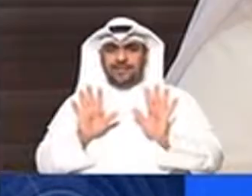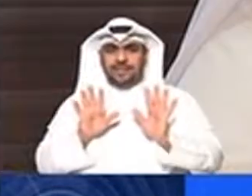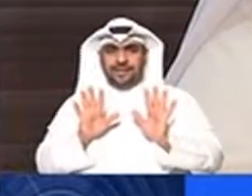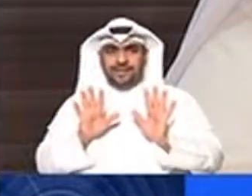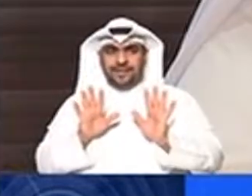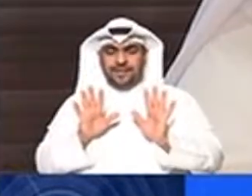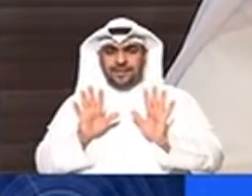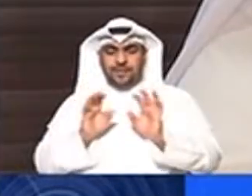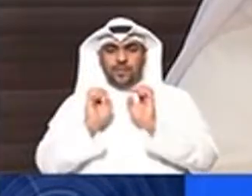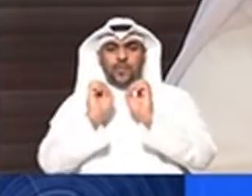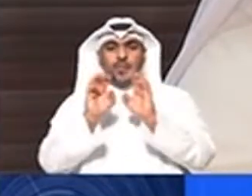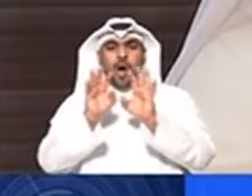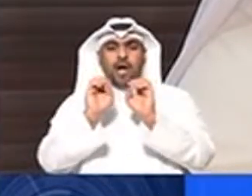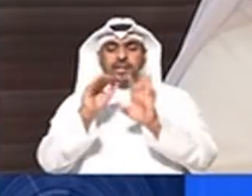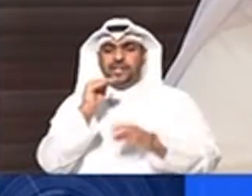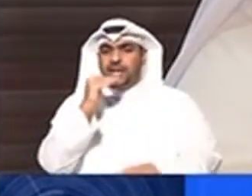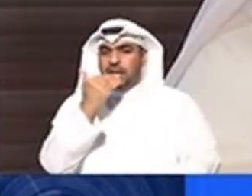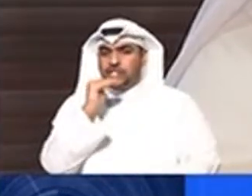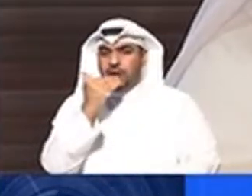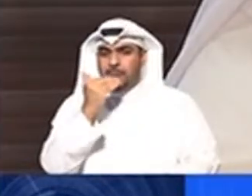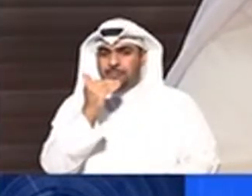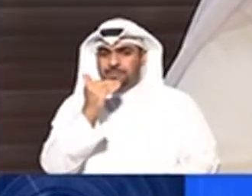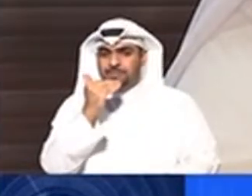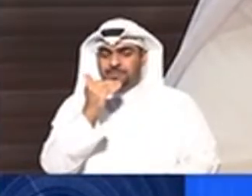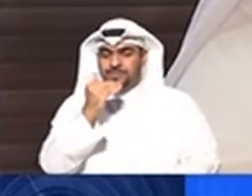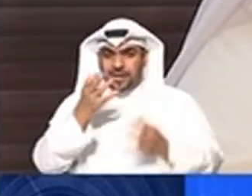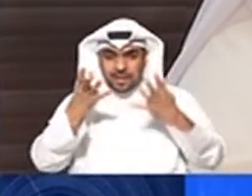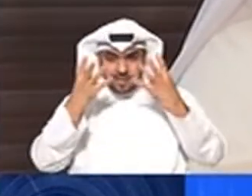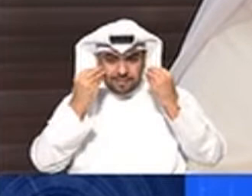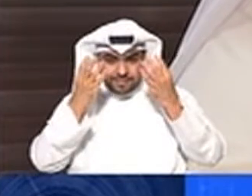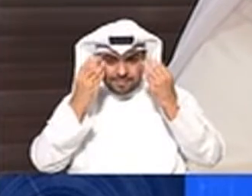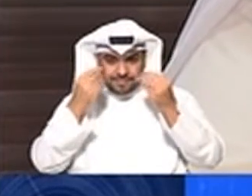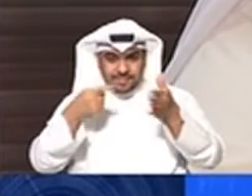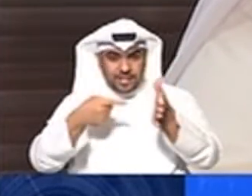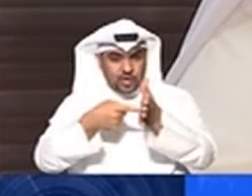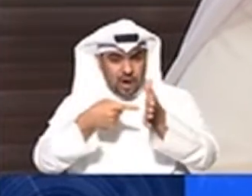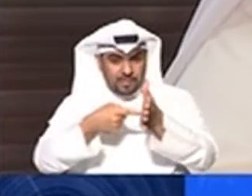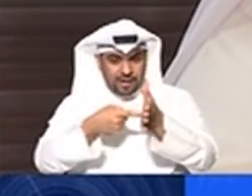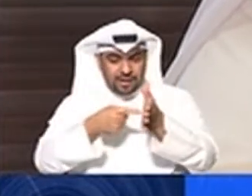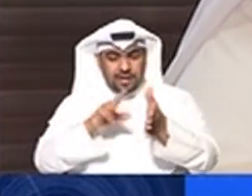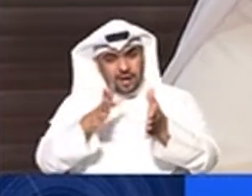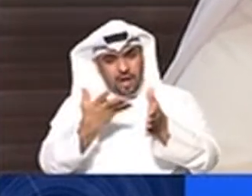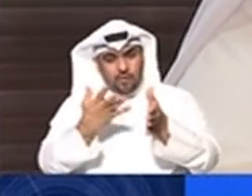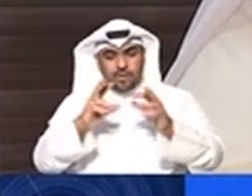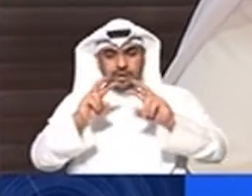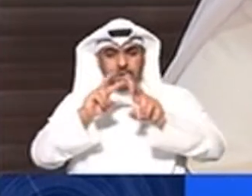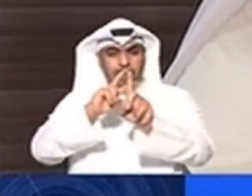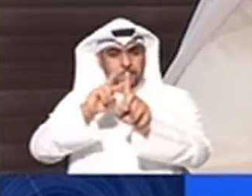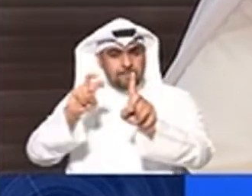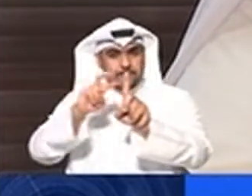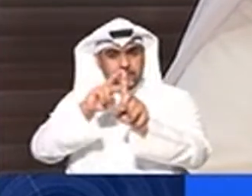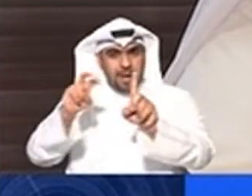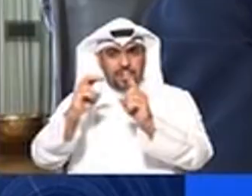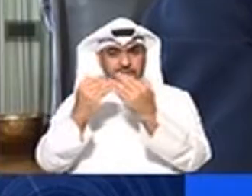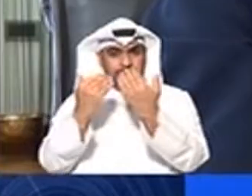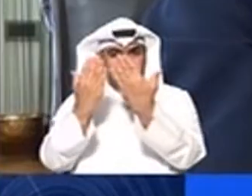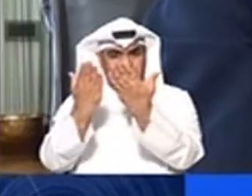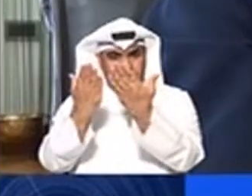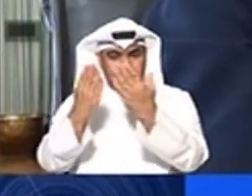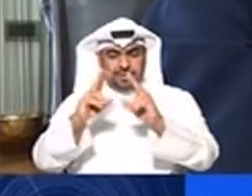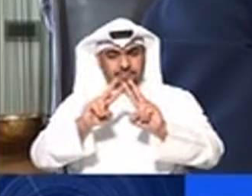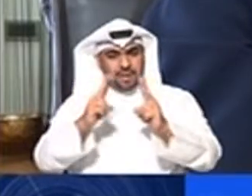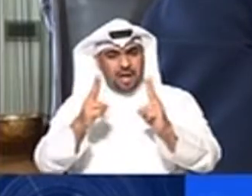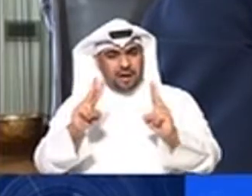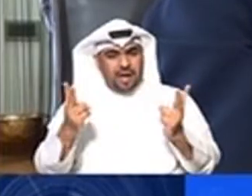لكثير من الشباب سواء في تحصيلهم العلمي أو في مشاريعهم من خلال دعمهم المباشر ولقائهم أيضا. من